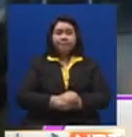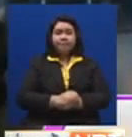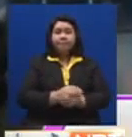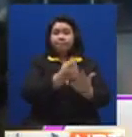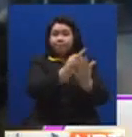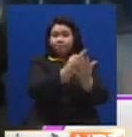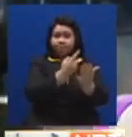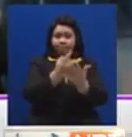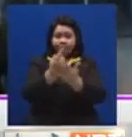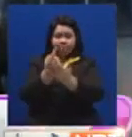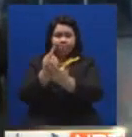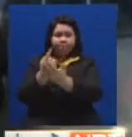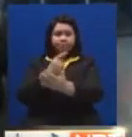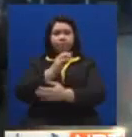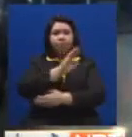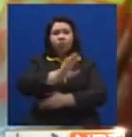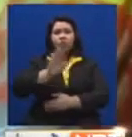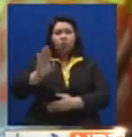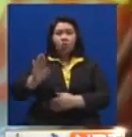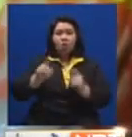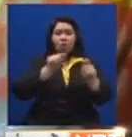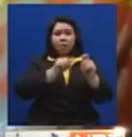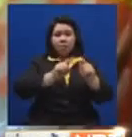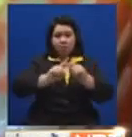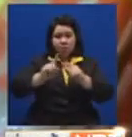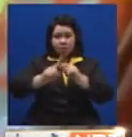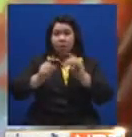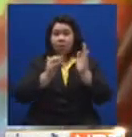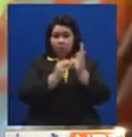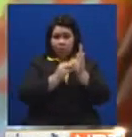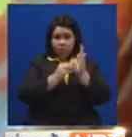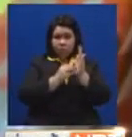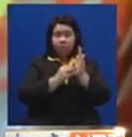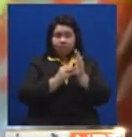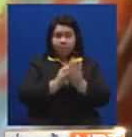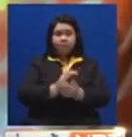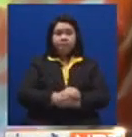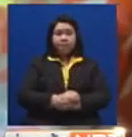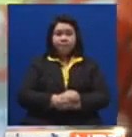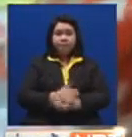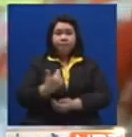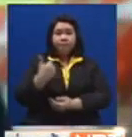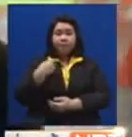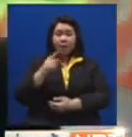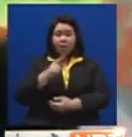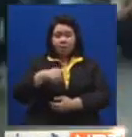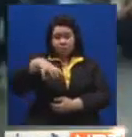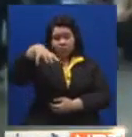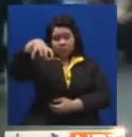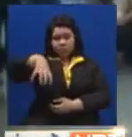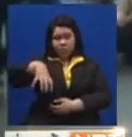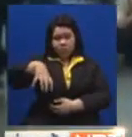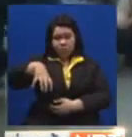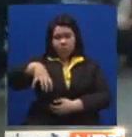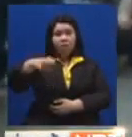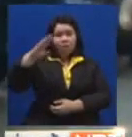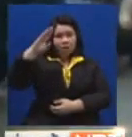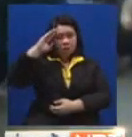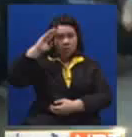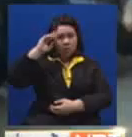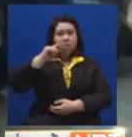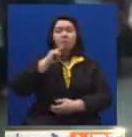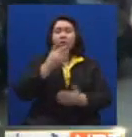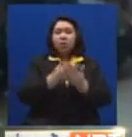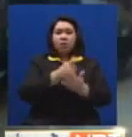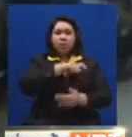แทนวินจักรยานยนต์นะคะจากเขตต่างๆในพื้นที่กรุงเทพมหานครที่กองบัญชาการกองทัพภาคที่1โดยไม่คิด